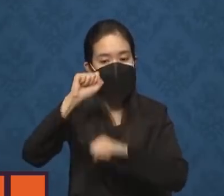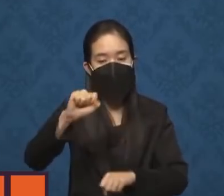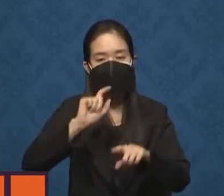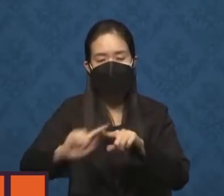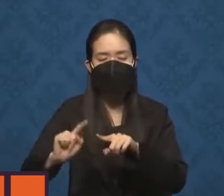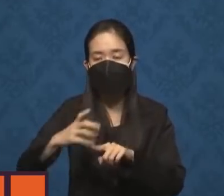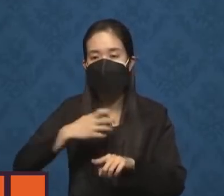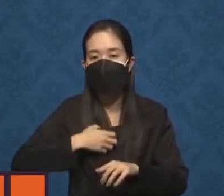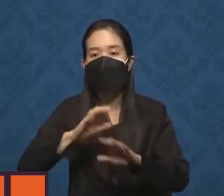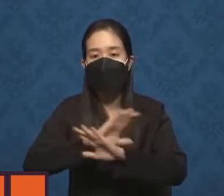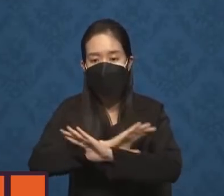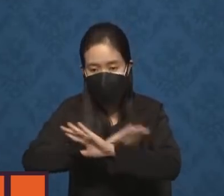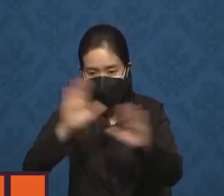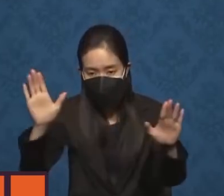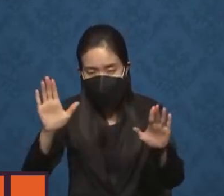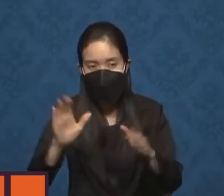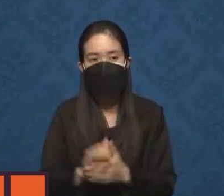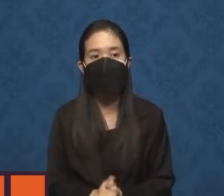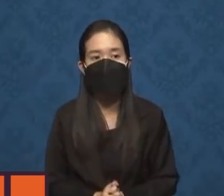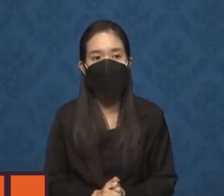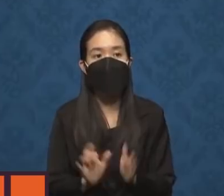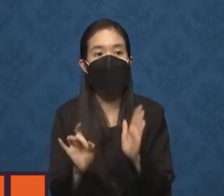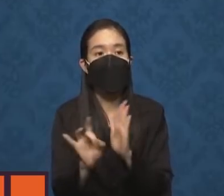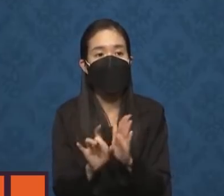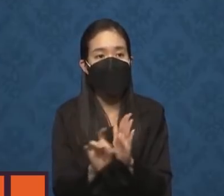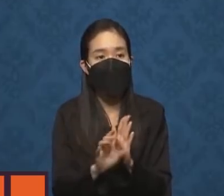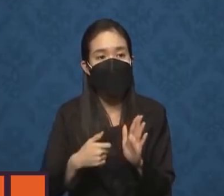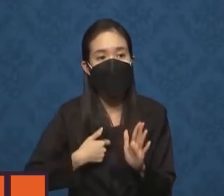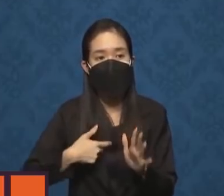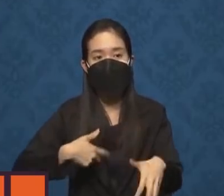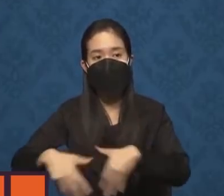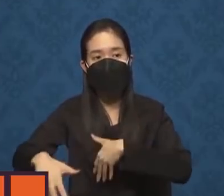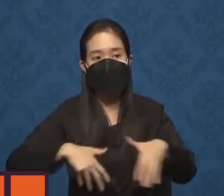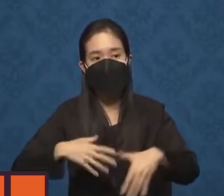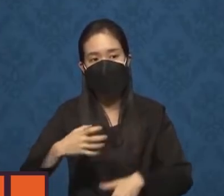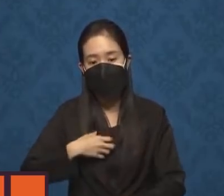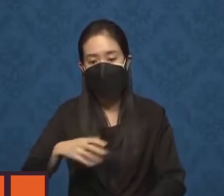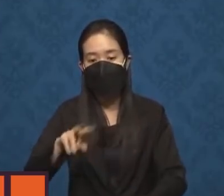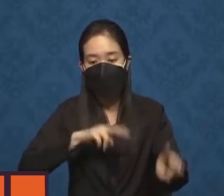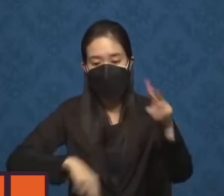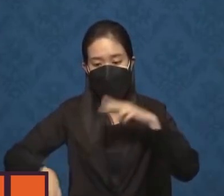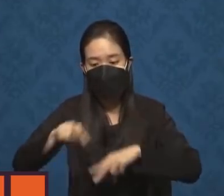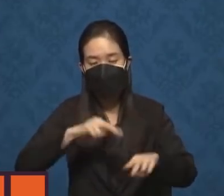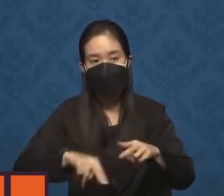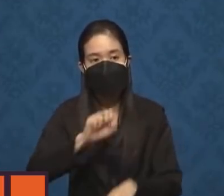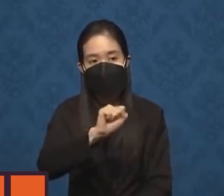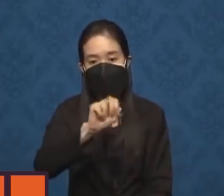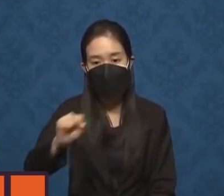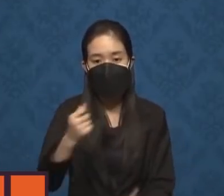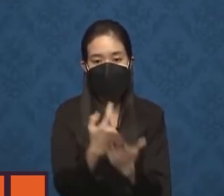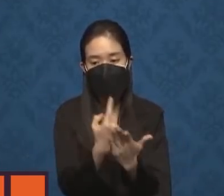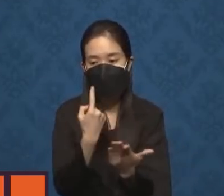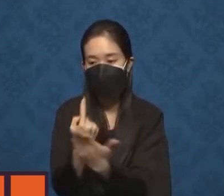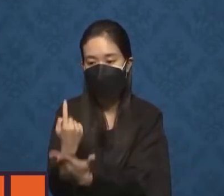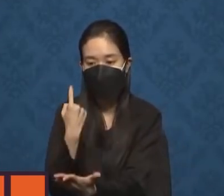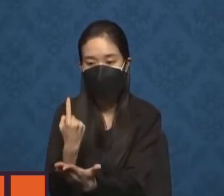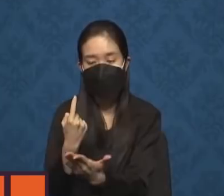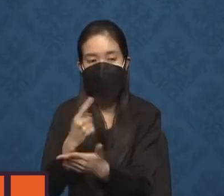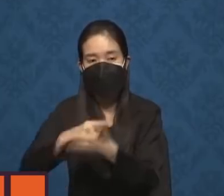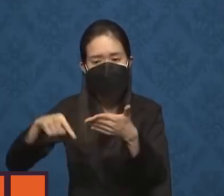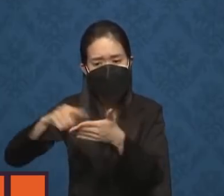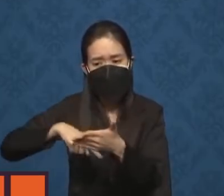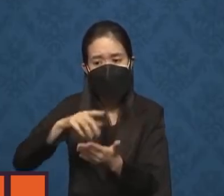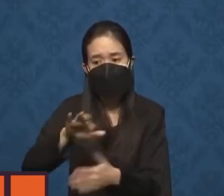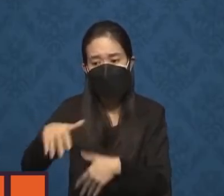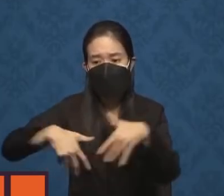หลังจากนี้นะคะที่ฉันอยากจะให้พี่น้องประชาชนช่วยกันตรวจสอบผู้แทนที่ได้เลือกกันเข้ามาด้วยค่ะไม่ว่าพวกเขาจะอยู่พรรคไหน